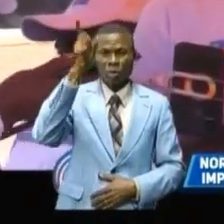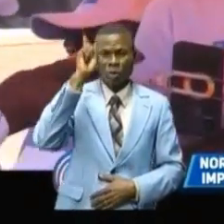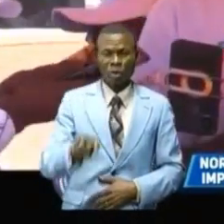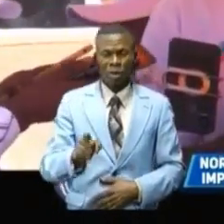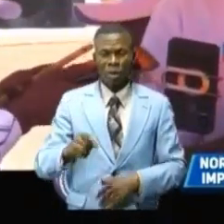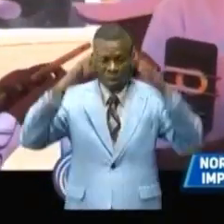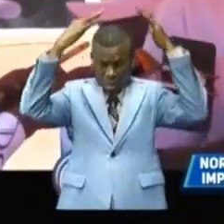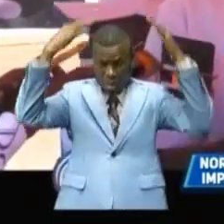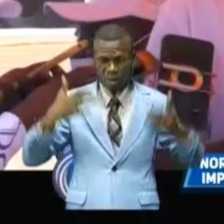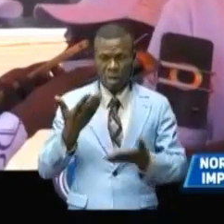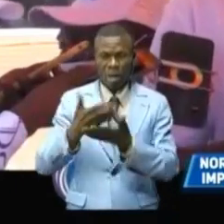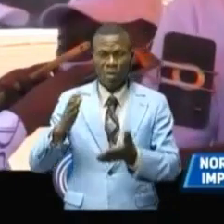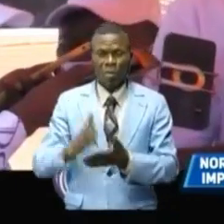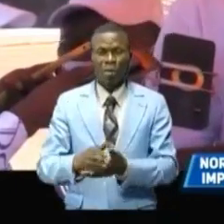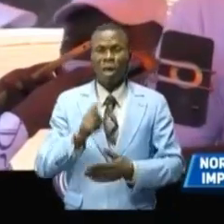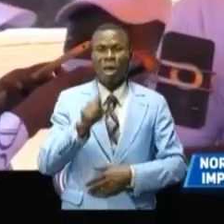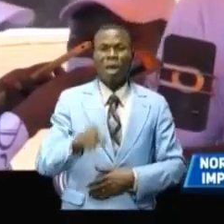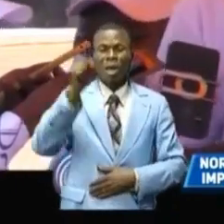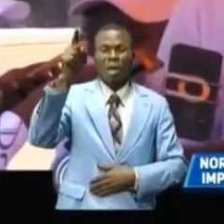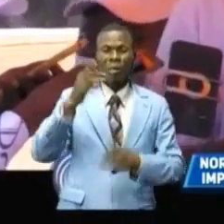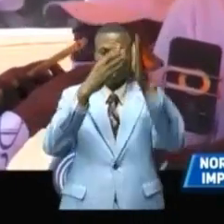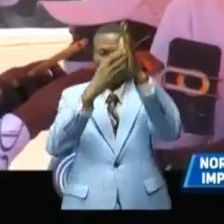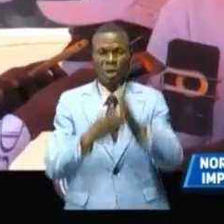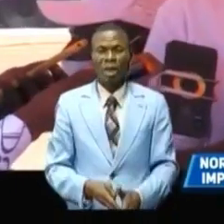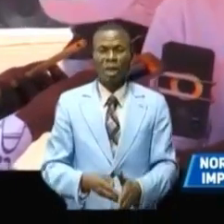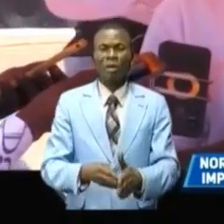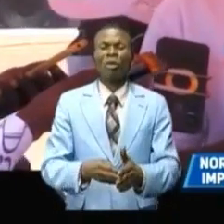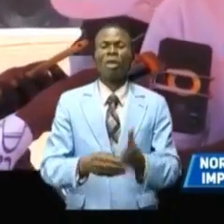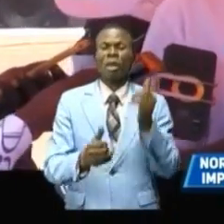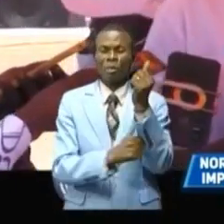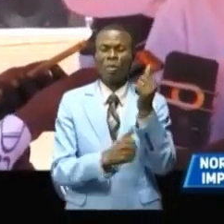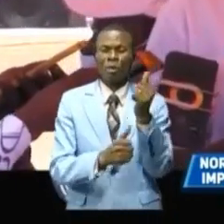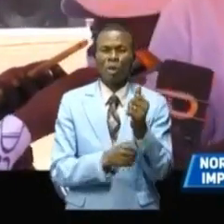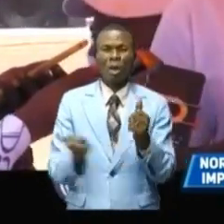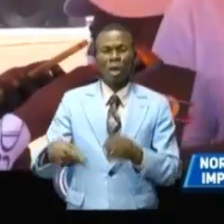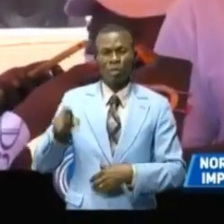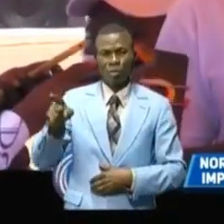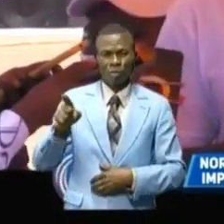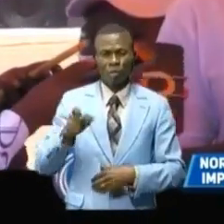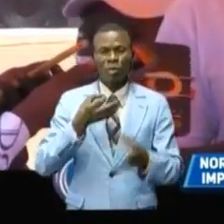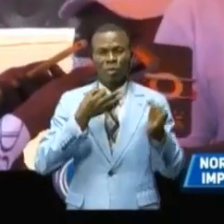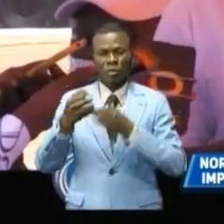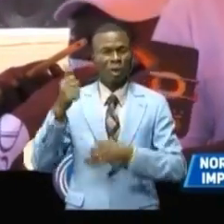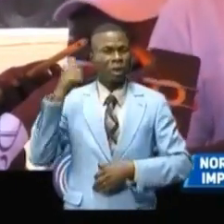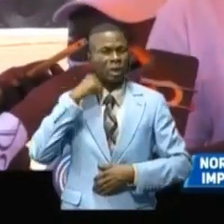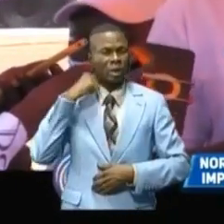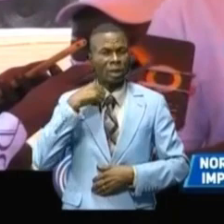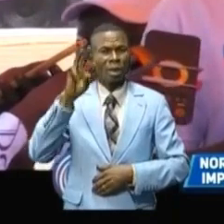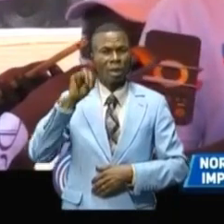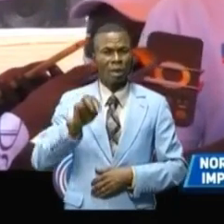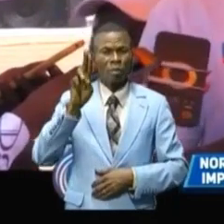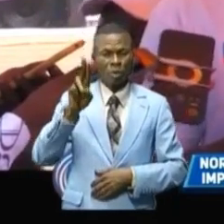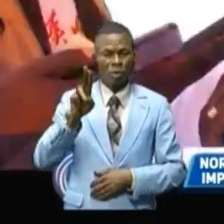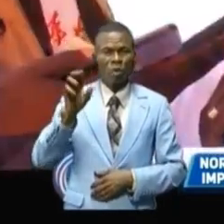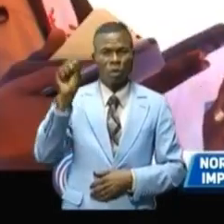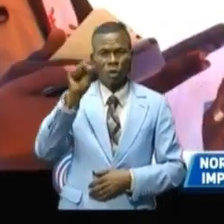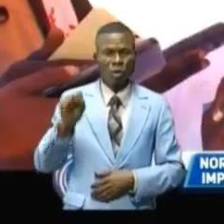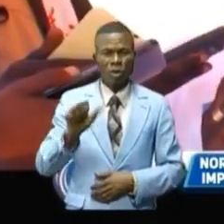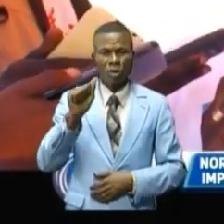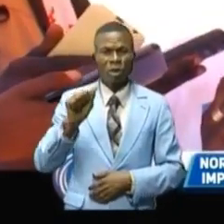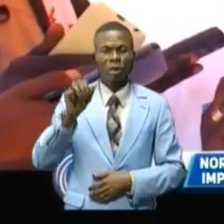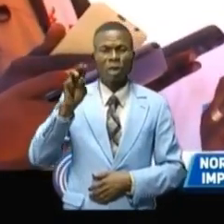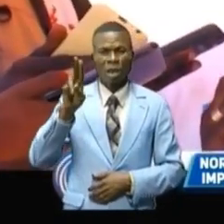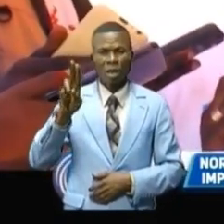à 1 900 personnes dans cette province, a précisé le docteur Janine Moussaou, délégué de l'ISAID.